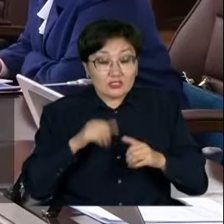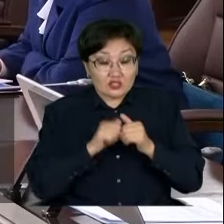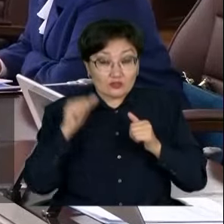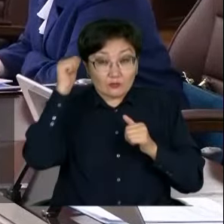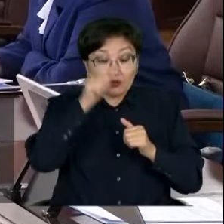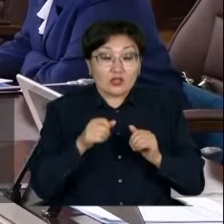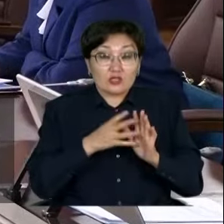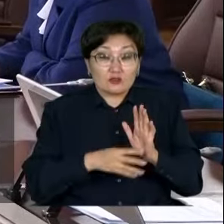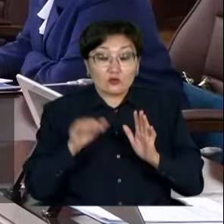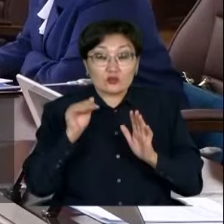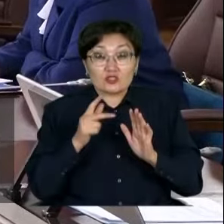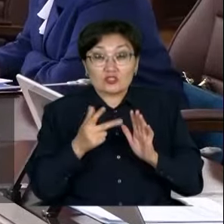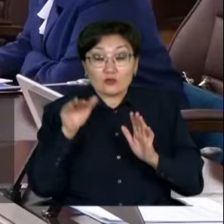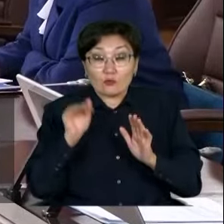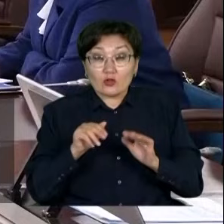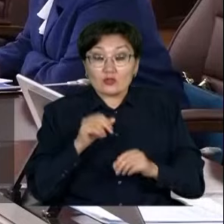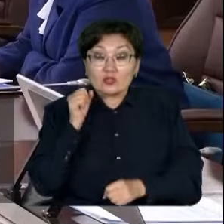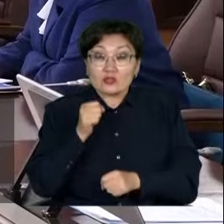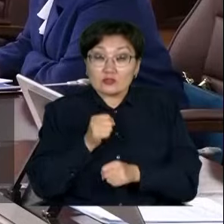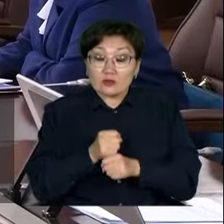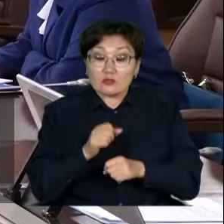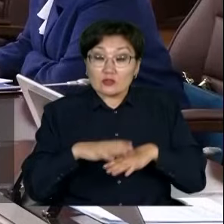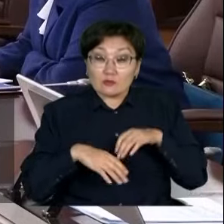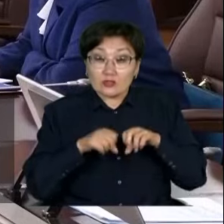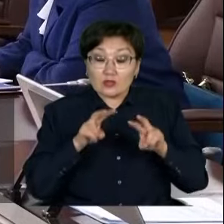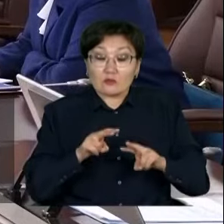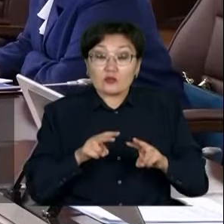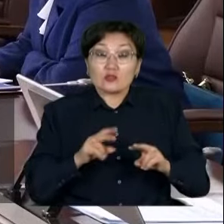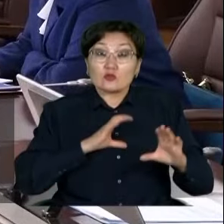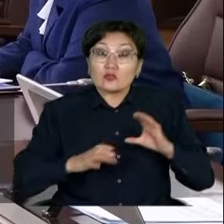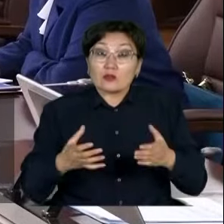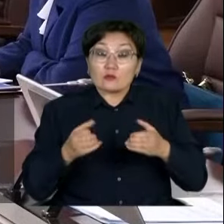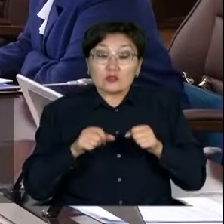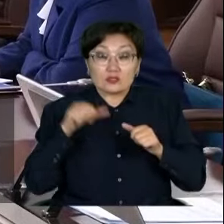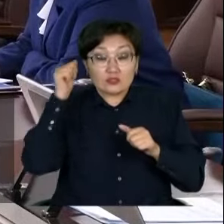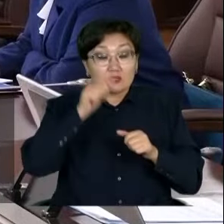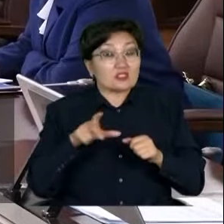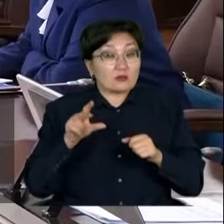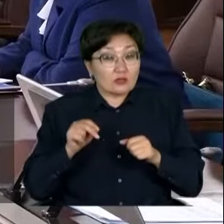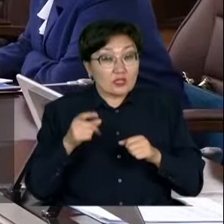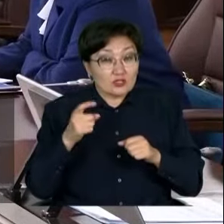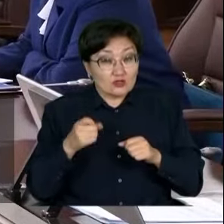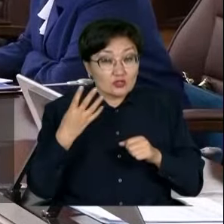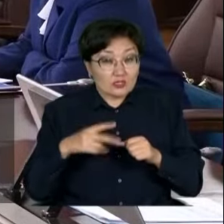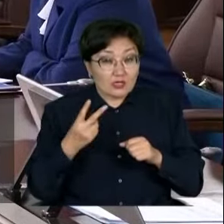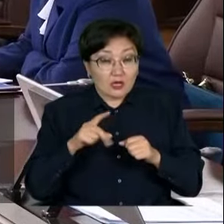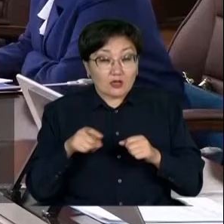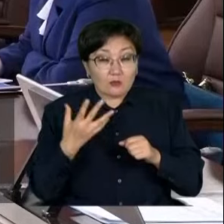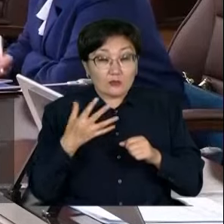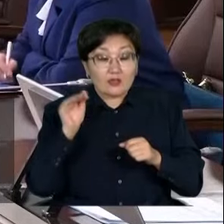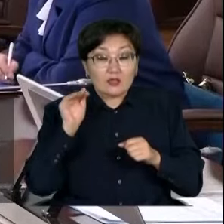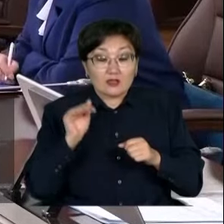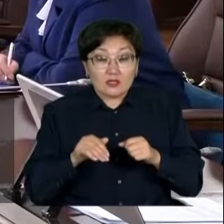сайын 93 мыңға жуық студент қабылданып келсе, ағымдағы жылы олардың саны 142,5 мыңға